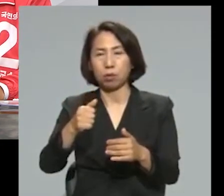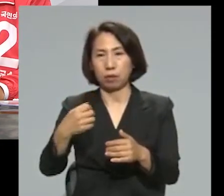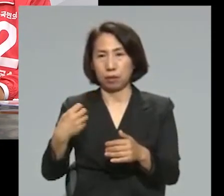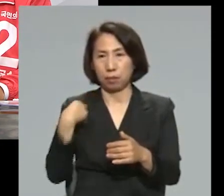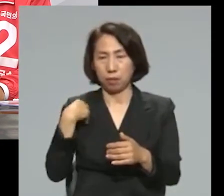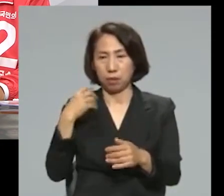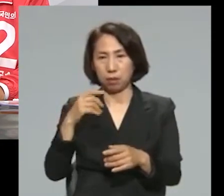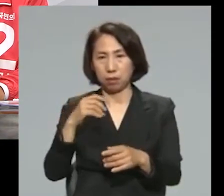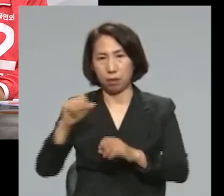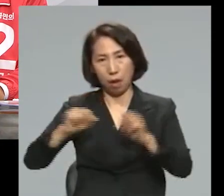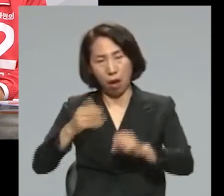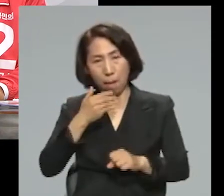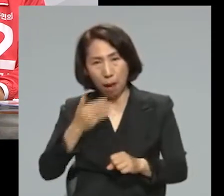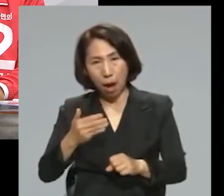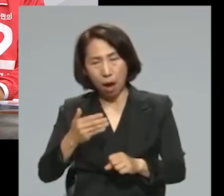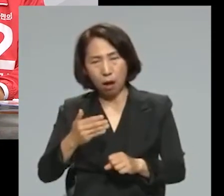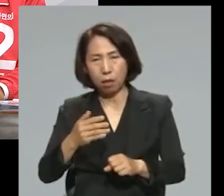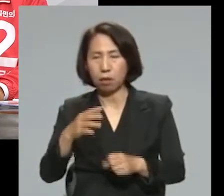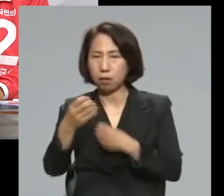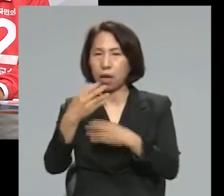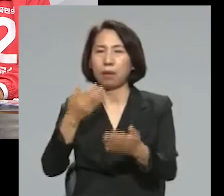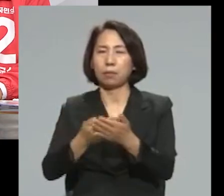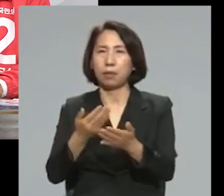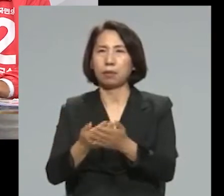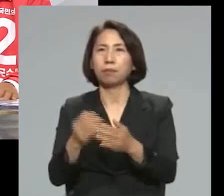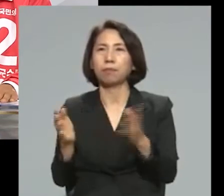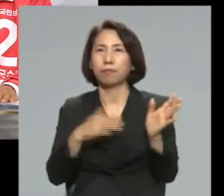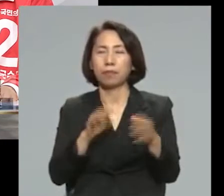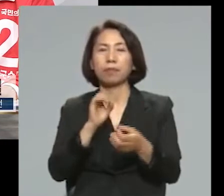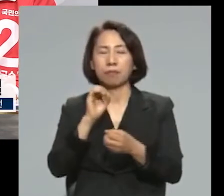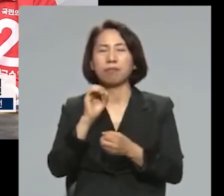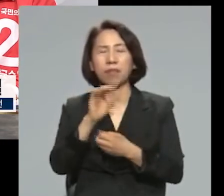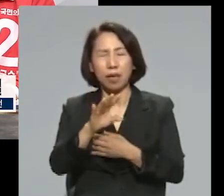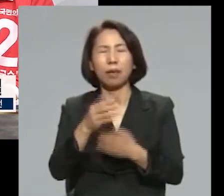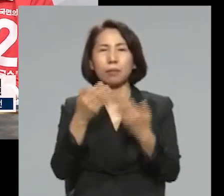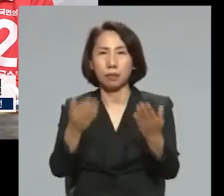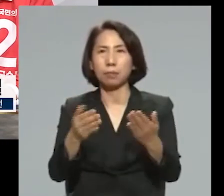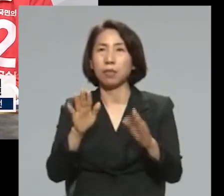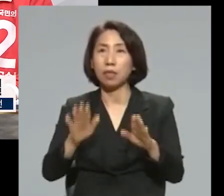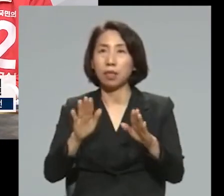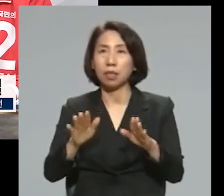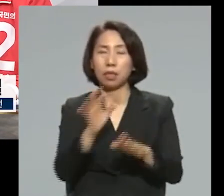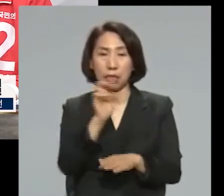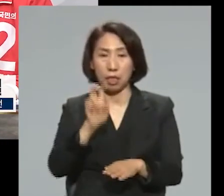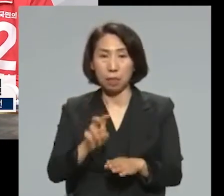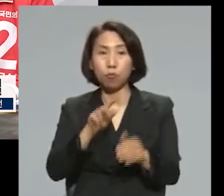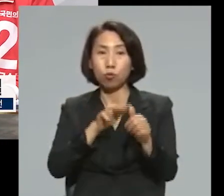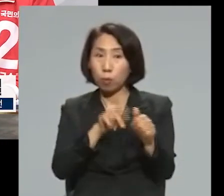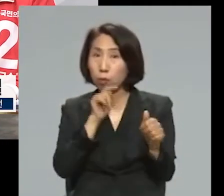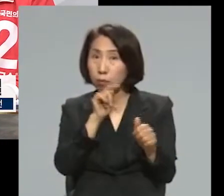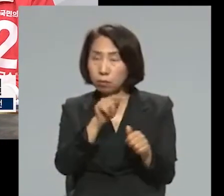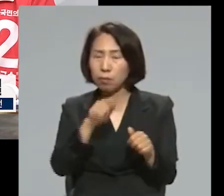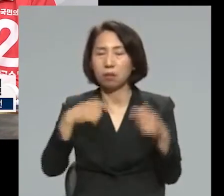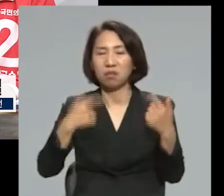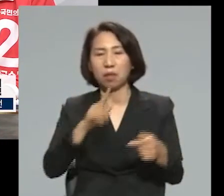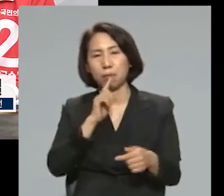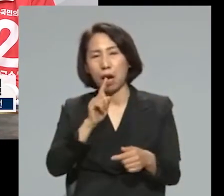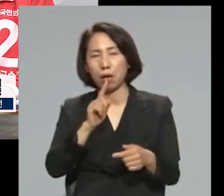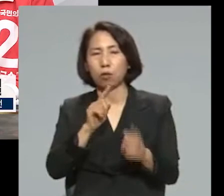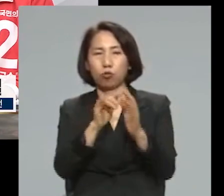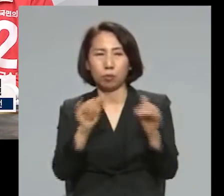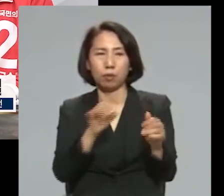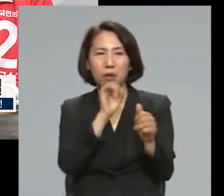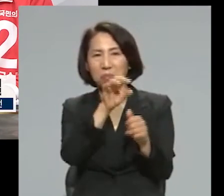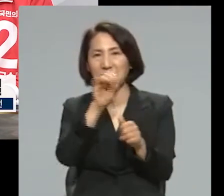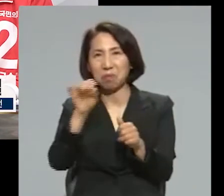직무를 수행할 수 있다고 생각하는지 답변 부탁드리겠습니다. 예, 답변 드리겠습니다. 이 부분은 임 후보께서 늘 주장하고 주민들한테